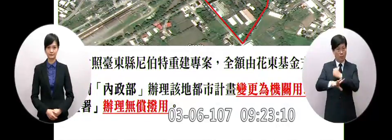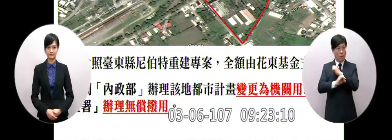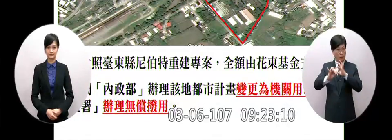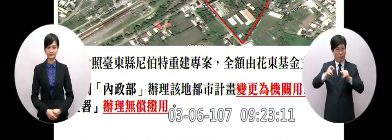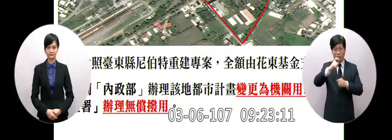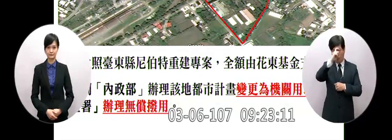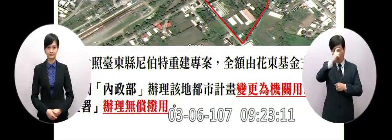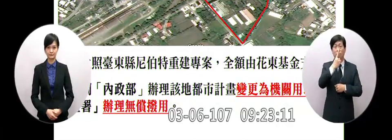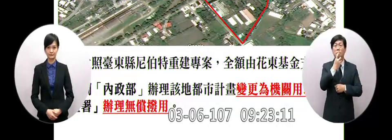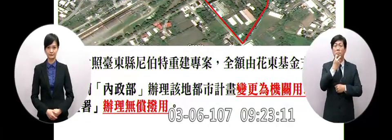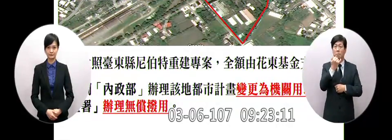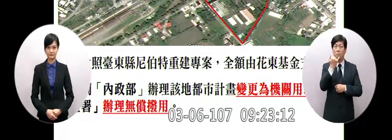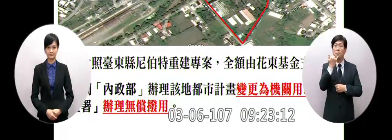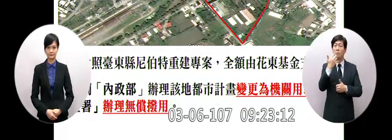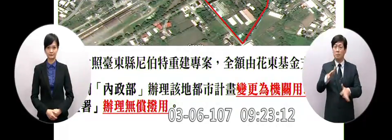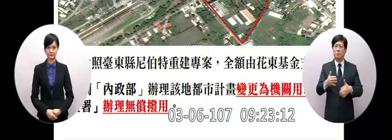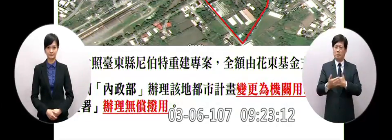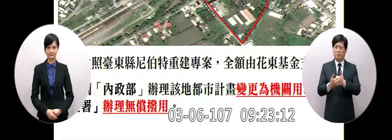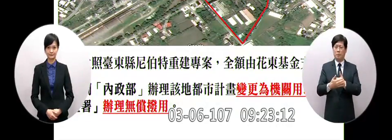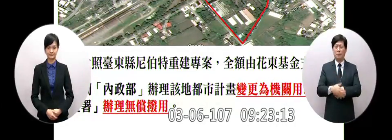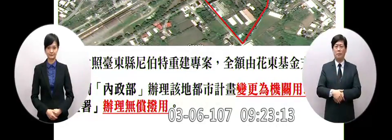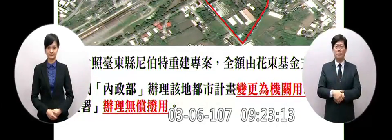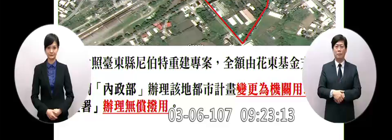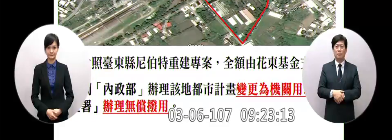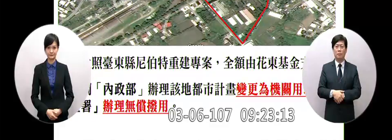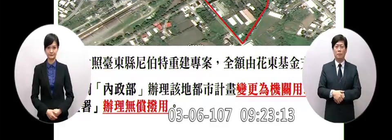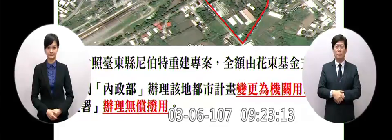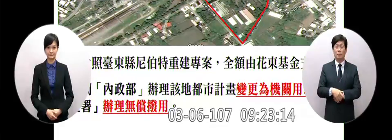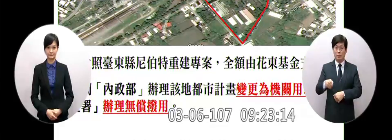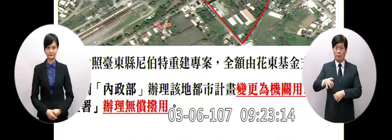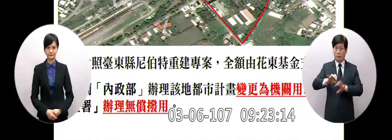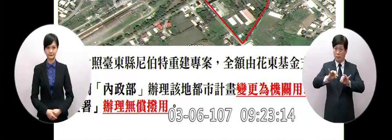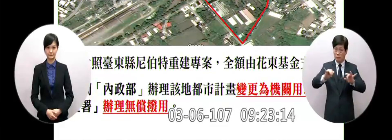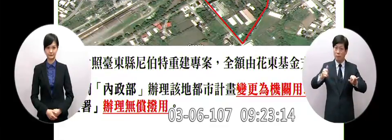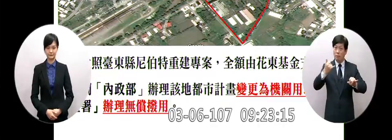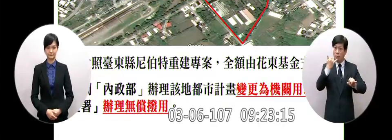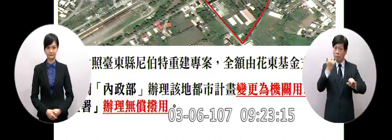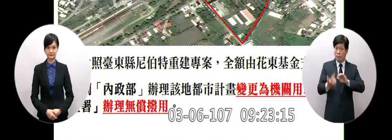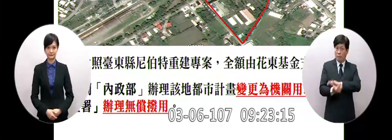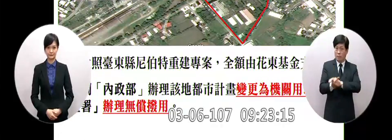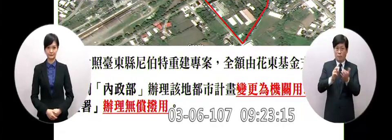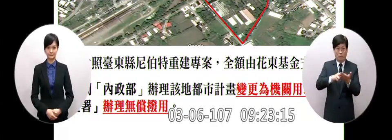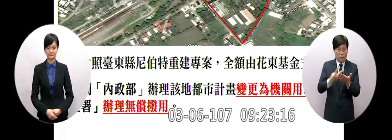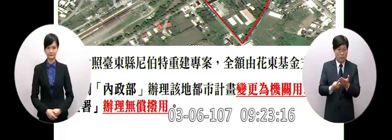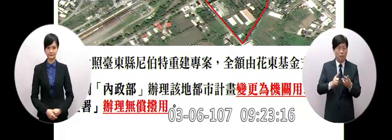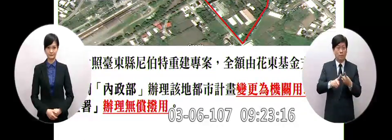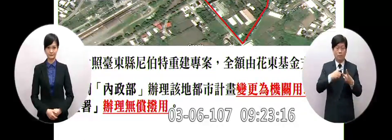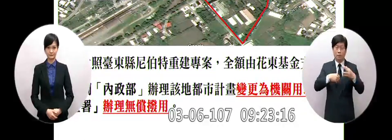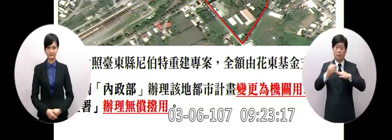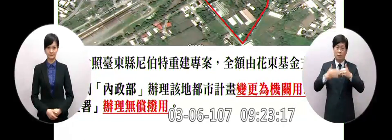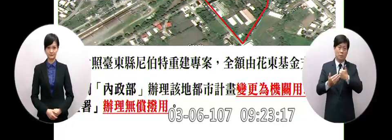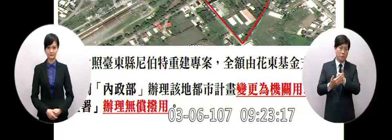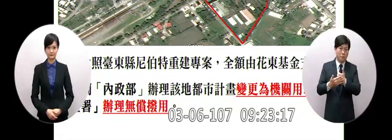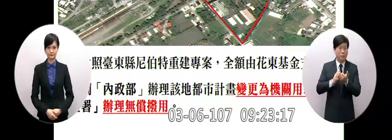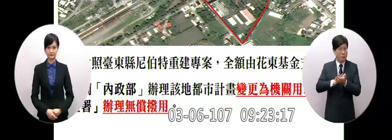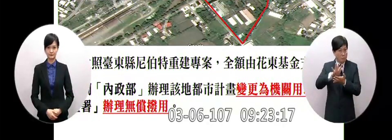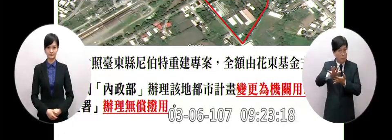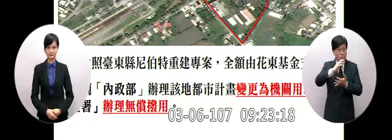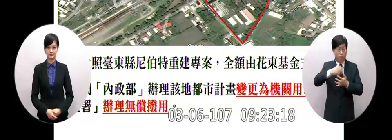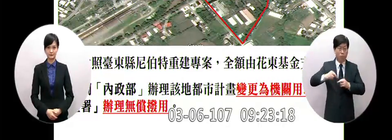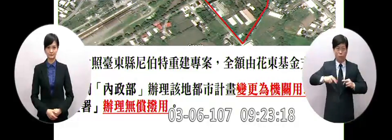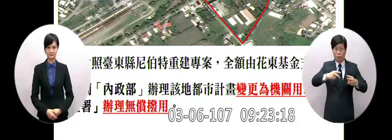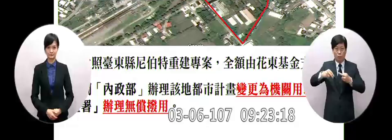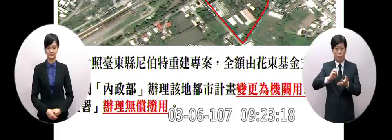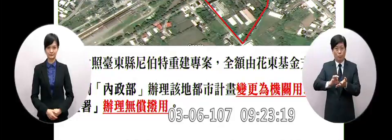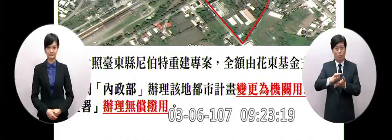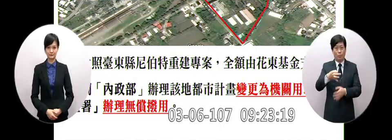分也请我们中央能够协助，让他的这个土地来变更，或者是协助我们的未来的建制的